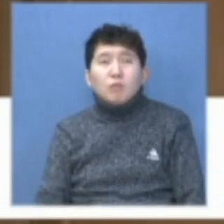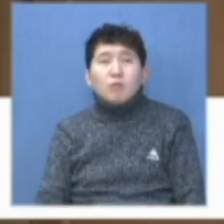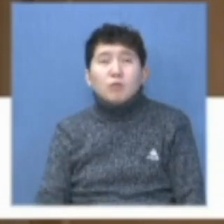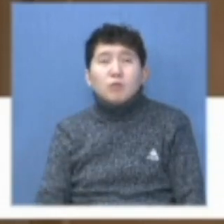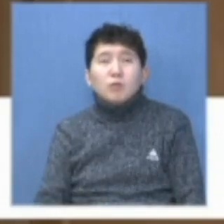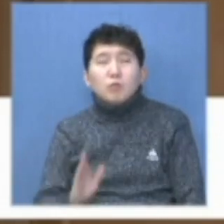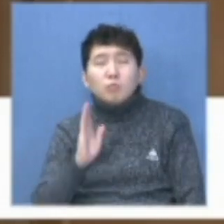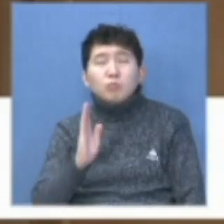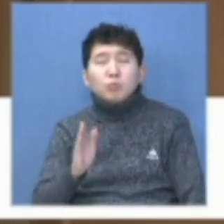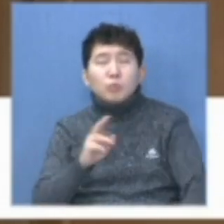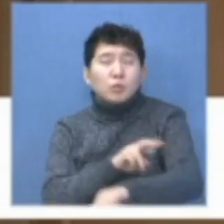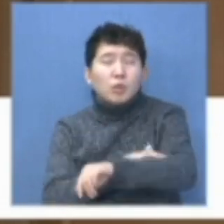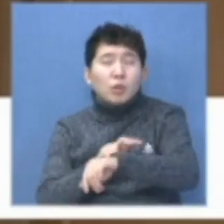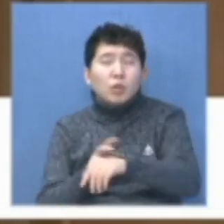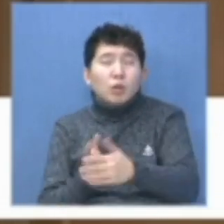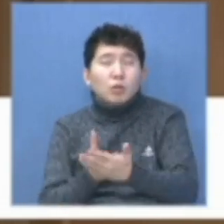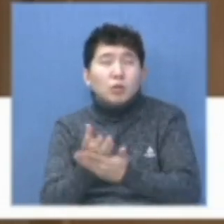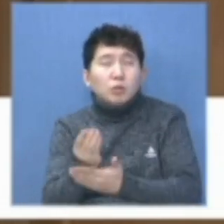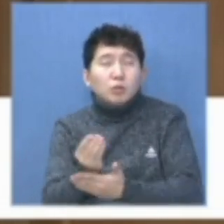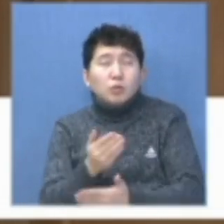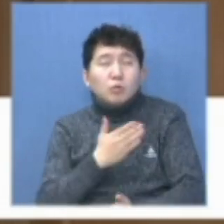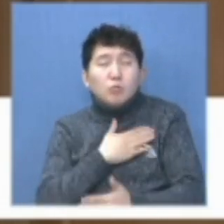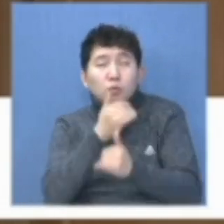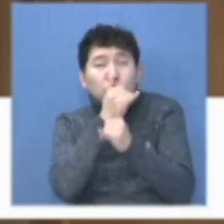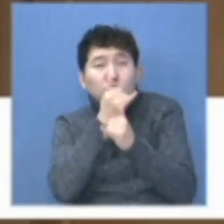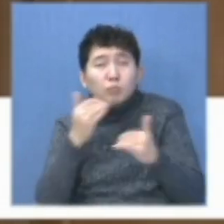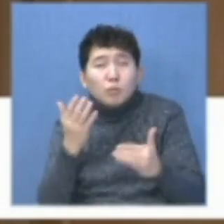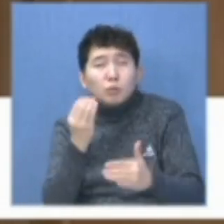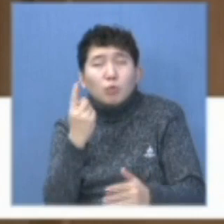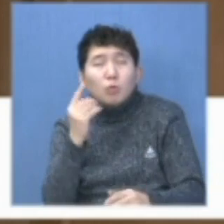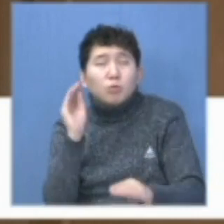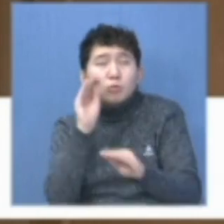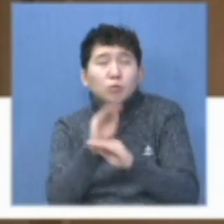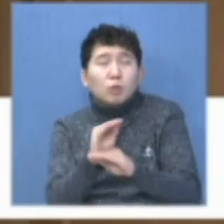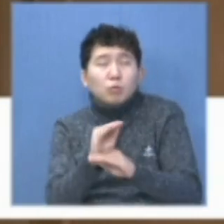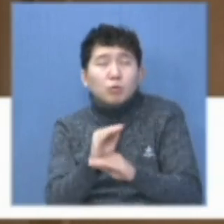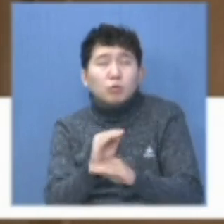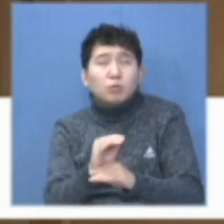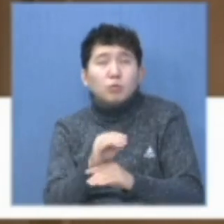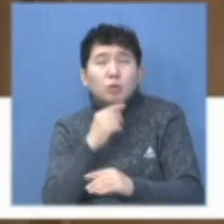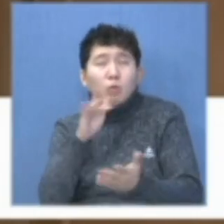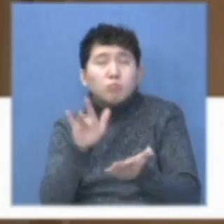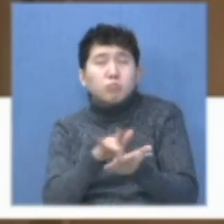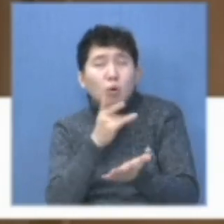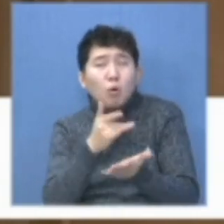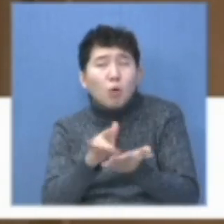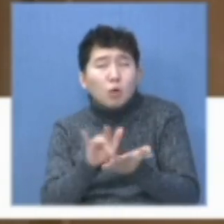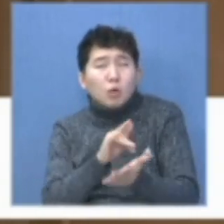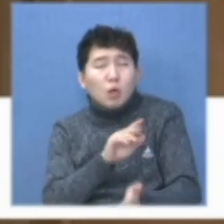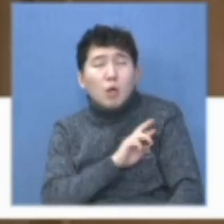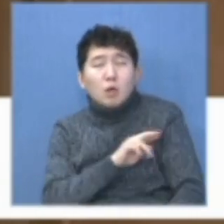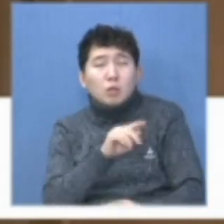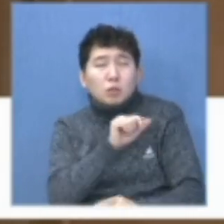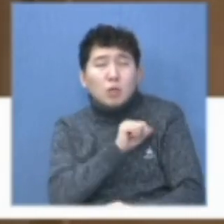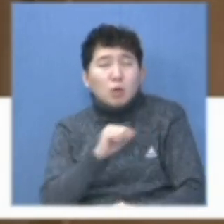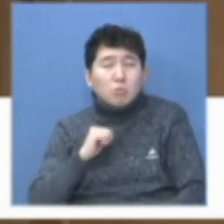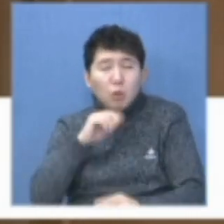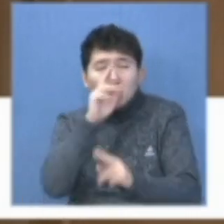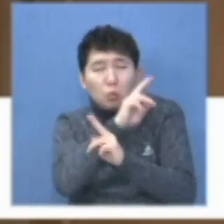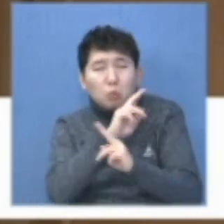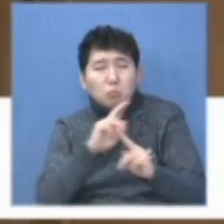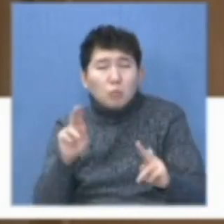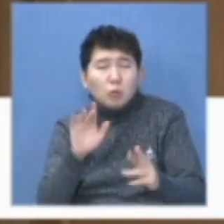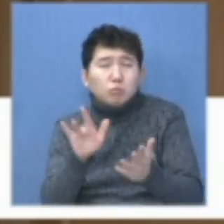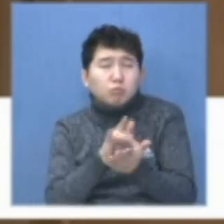платежниками. Но так как мы не можем добавить еще одну единицу, это бухгалтера, так как я сама не умею вести бухгалтерию,